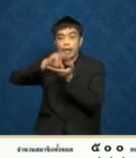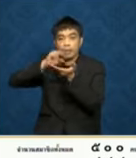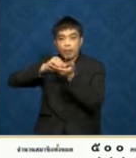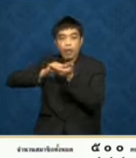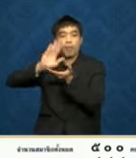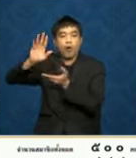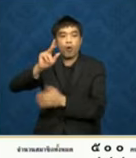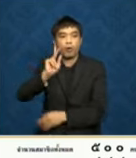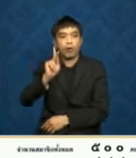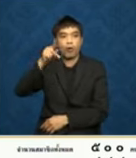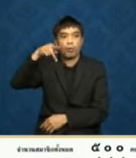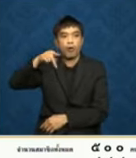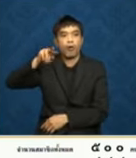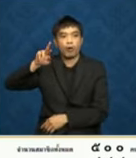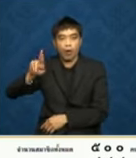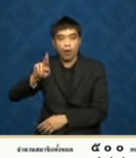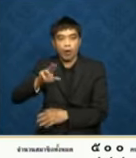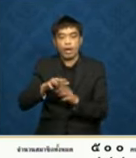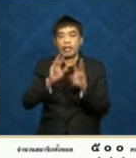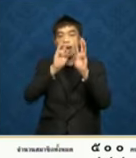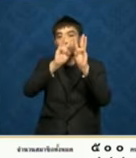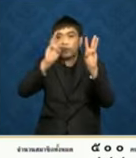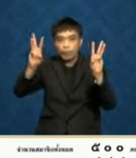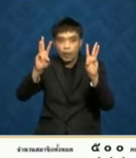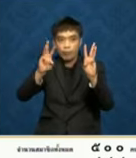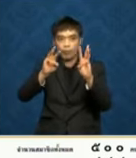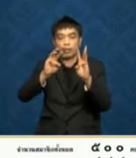ได้ประมาณ2,300 กว